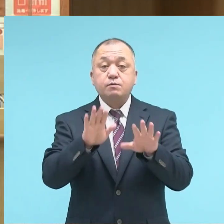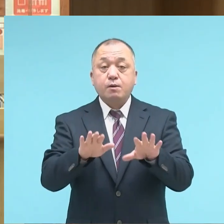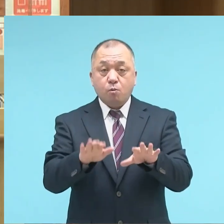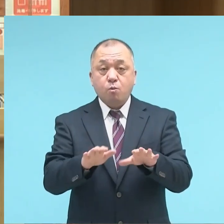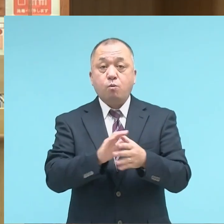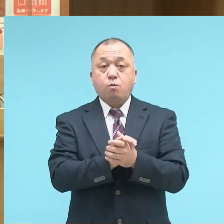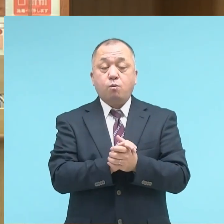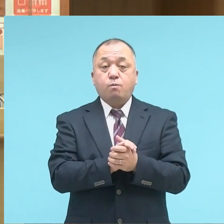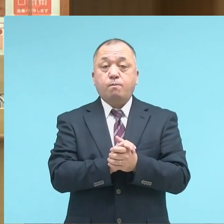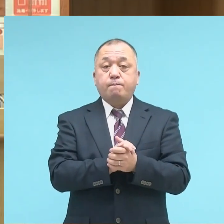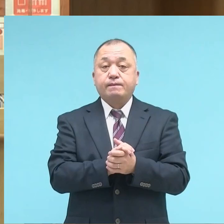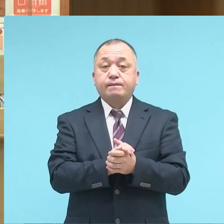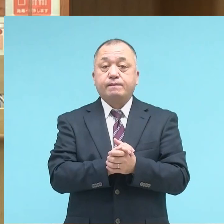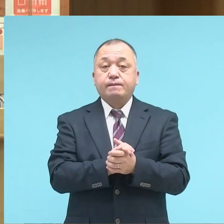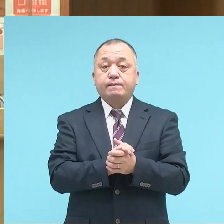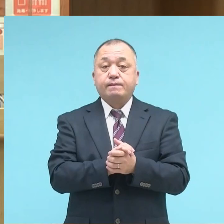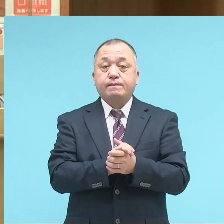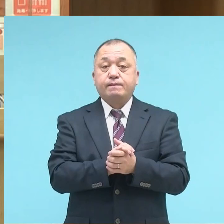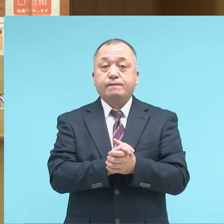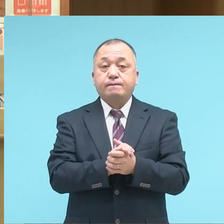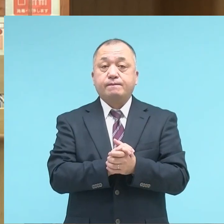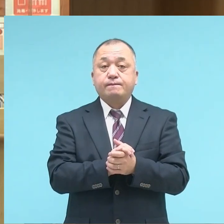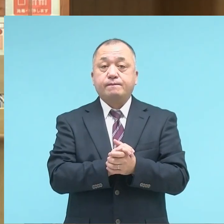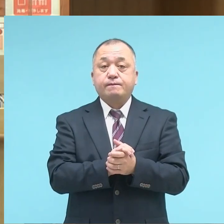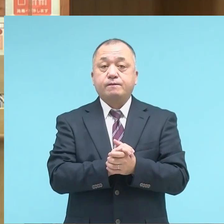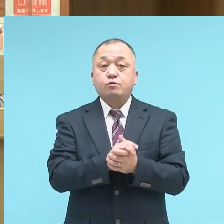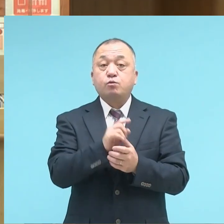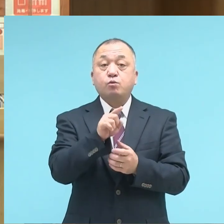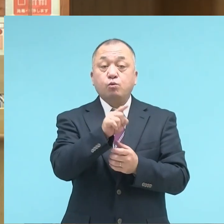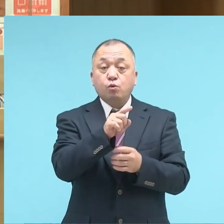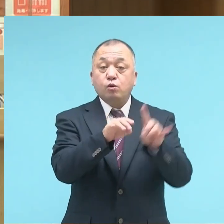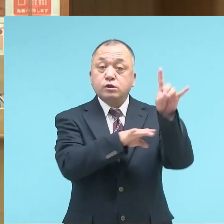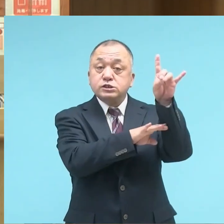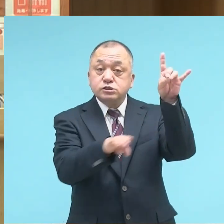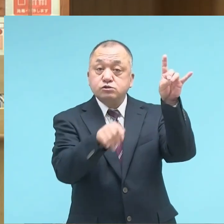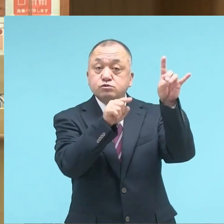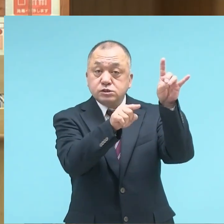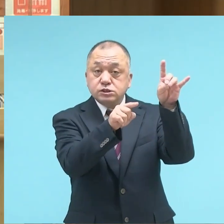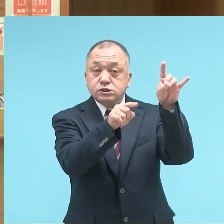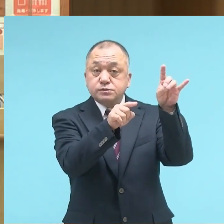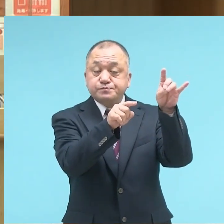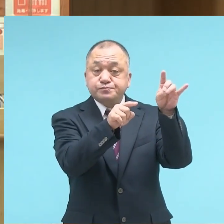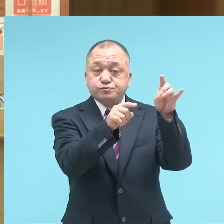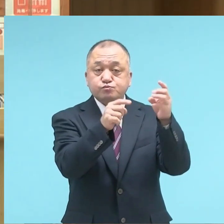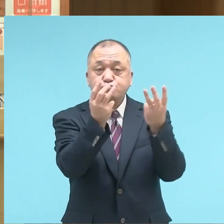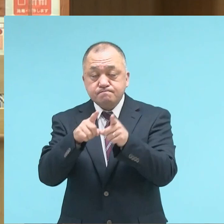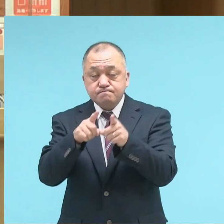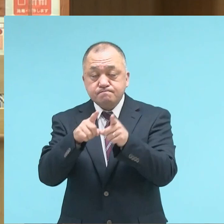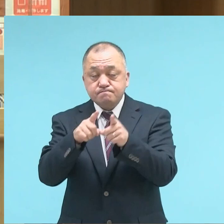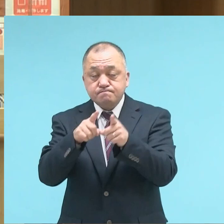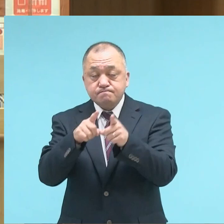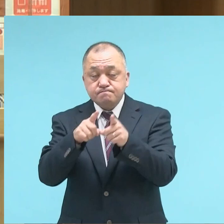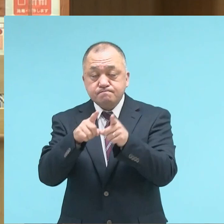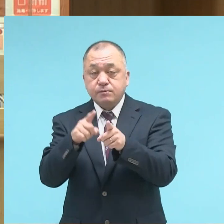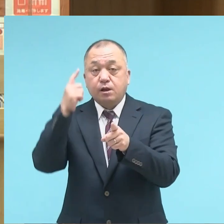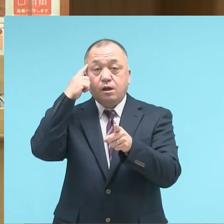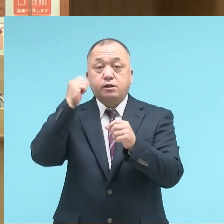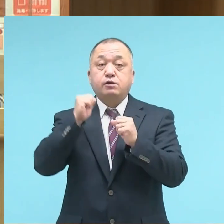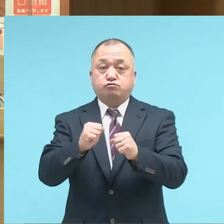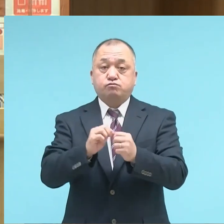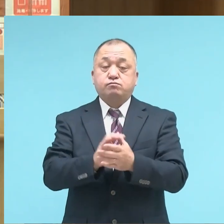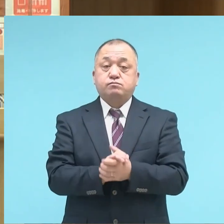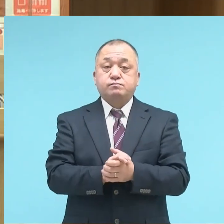も、しっかりそこにですね、数字を反映をさせながら考えています。で